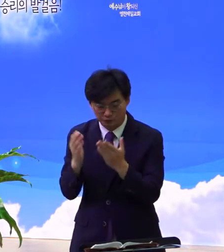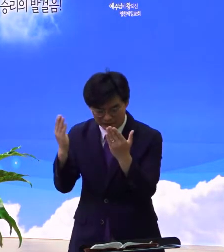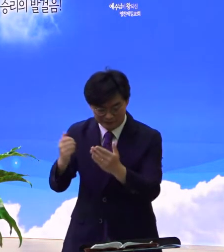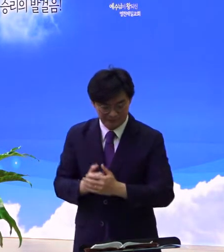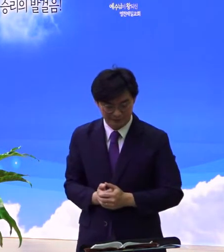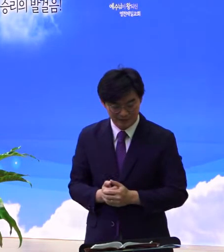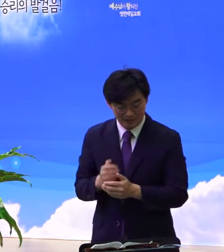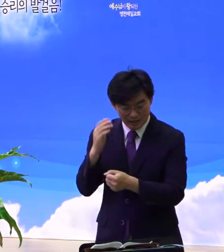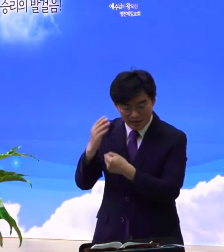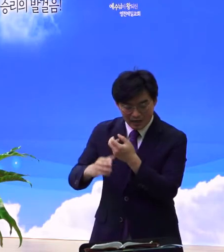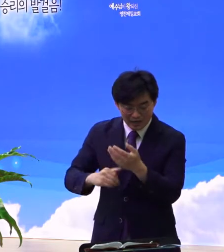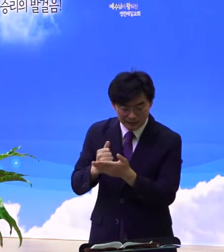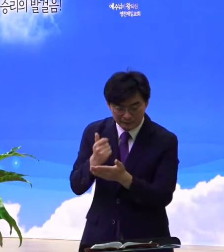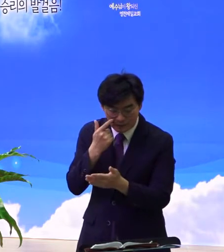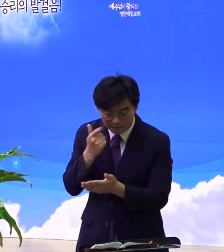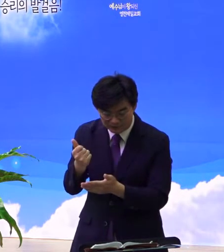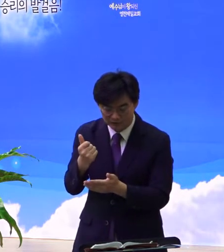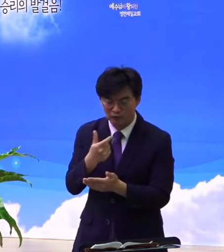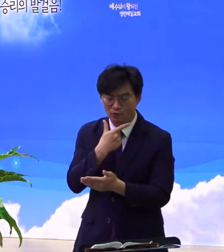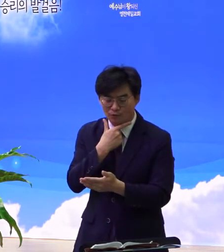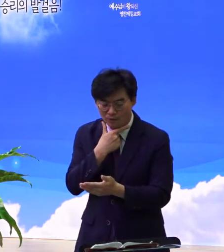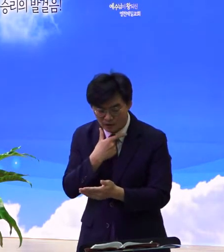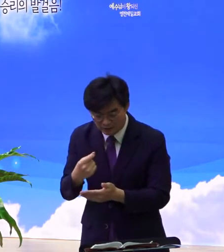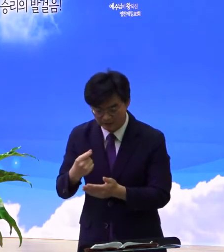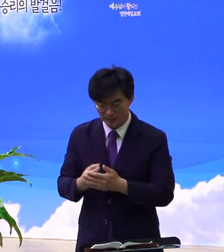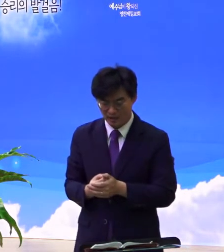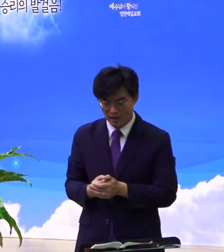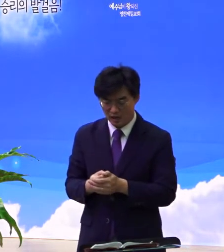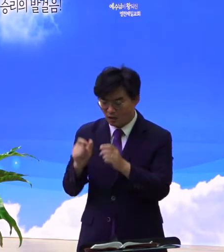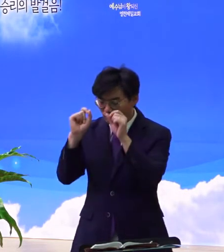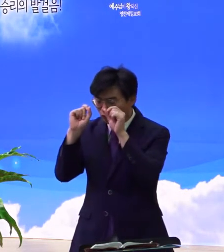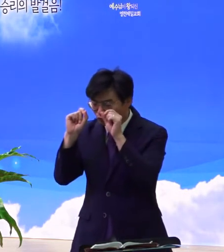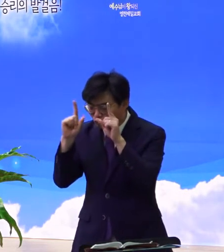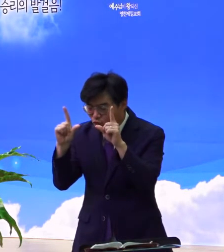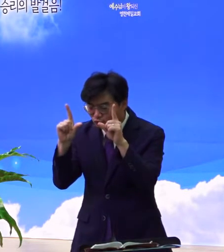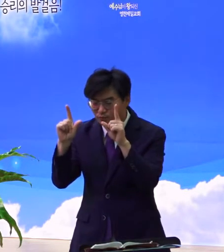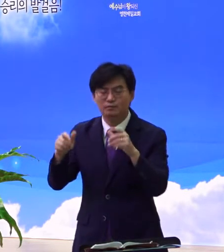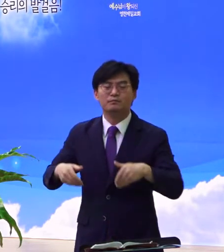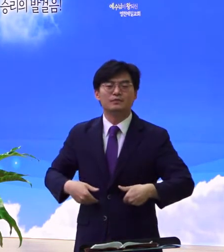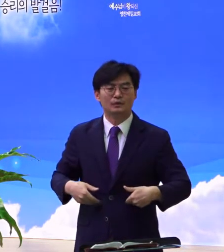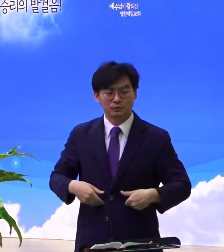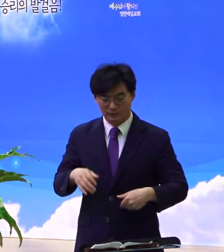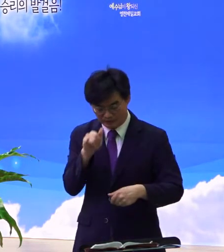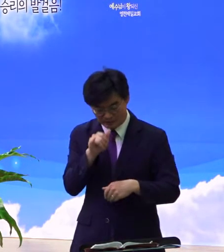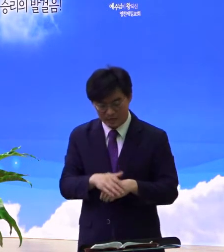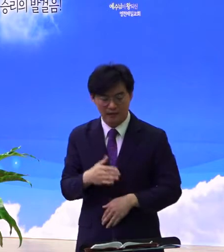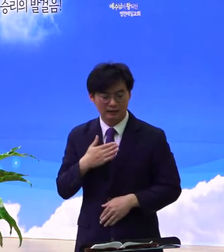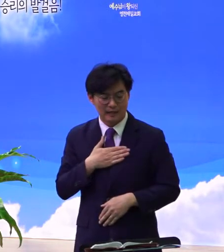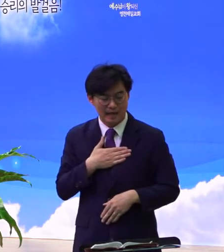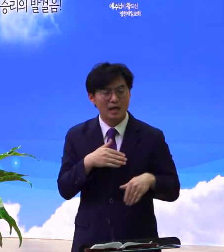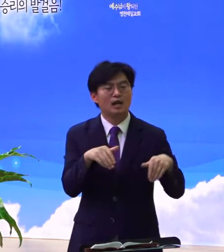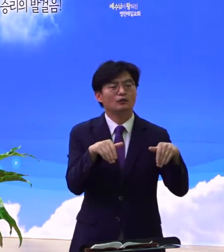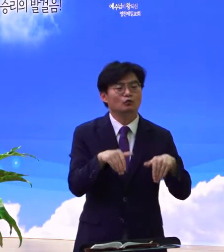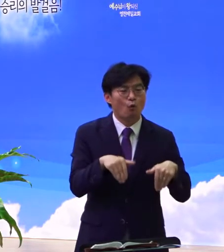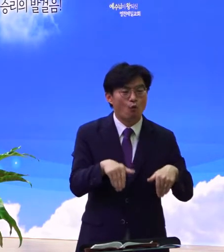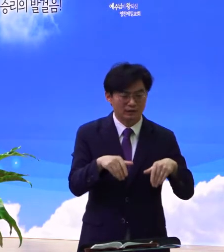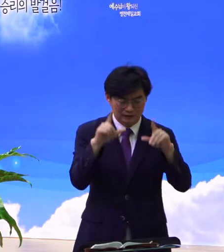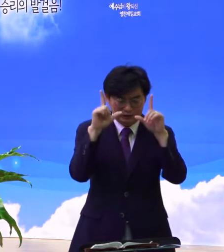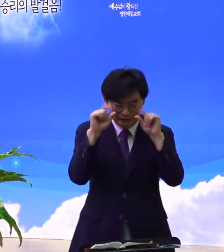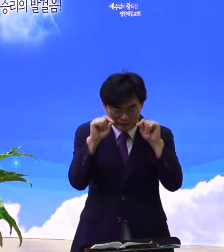여호와여, 원하건대 그의 눈을 열어서 보게 하옵소서. 하나님, 이 청년의 눈을